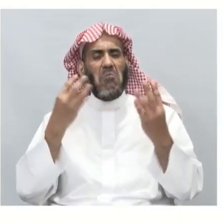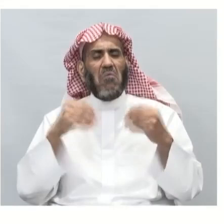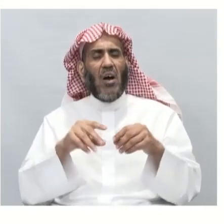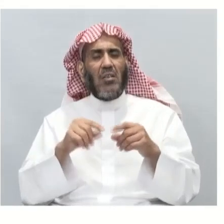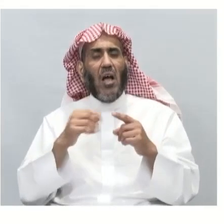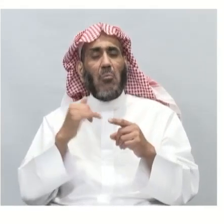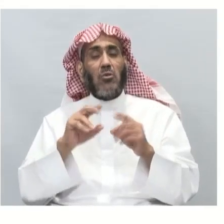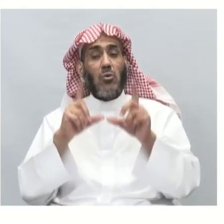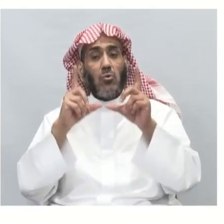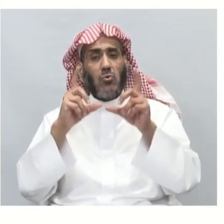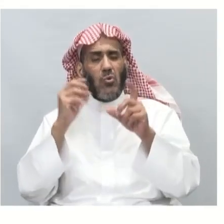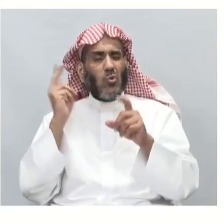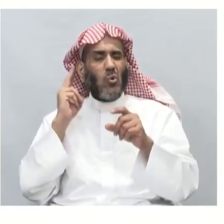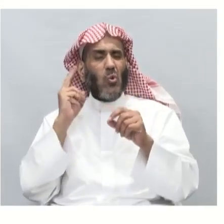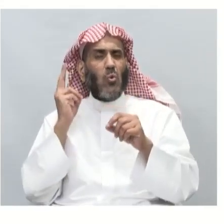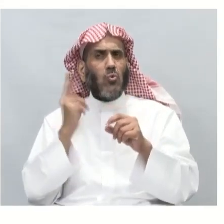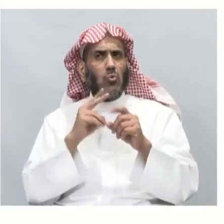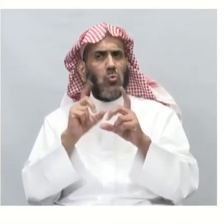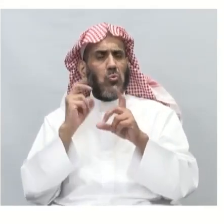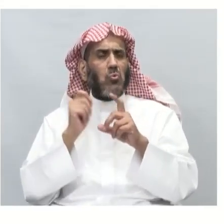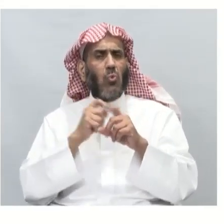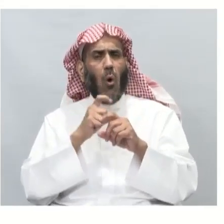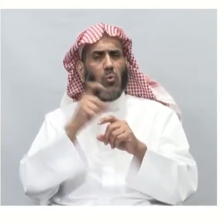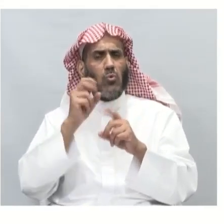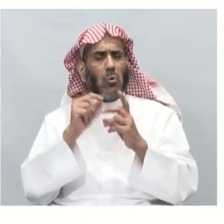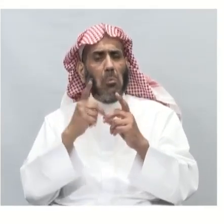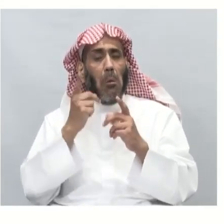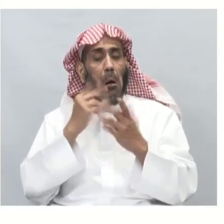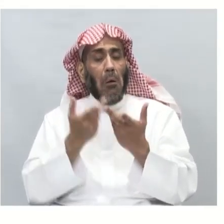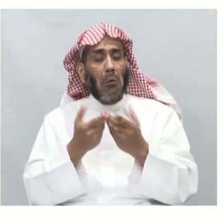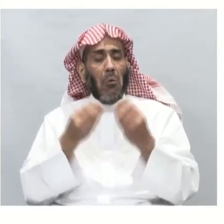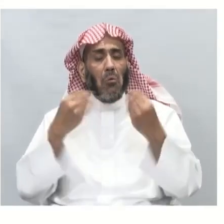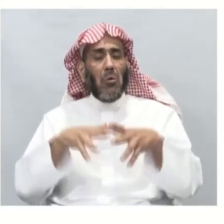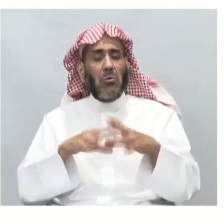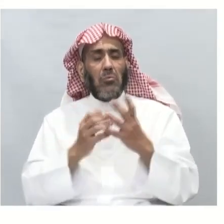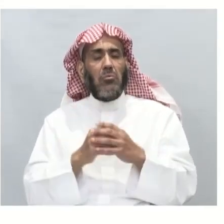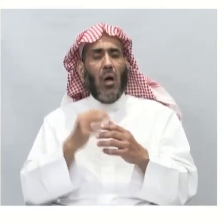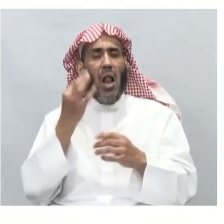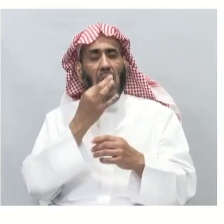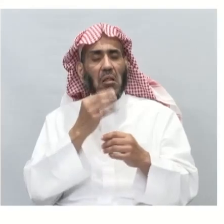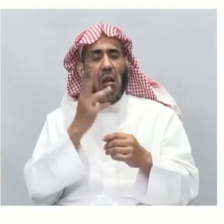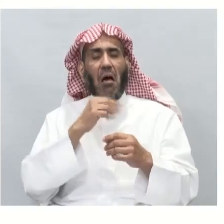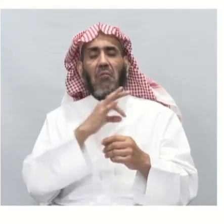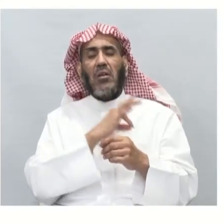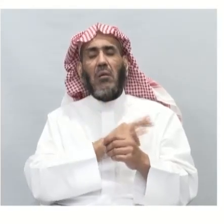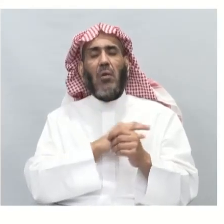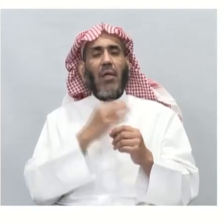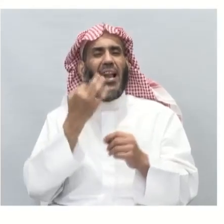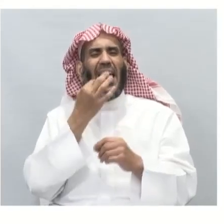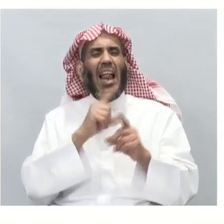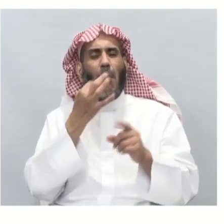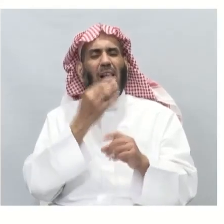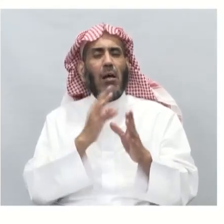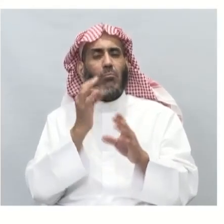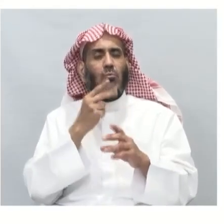المتصل الصوت وهنا يضيع كل كل شيء ويصبح الحديث لا فائده منه ولا قيمه